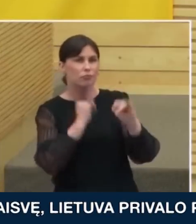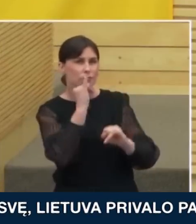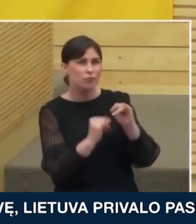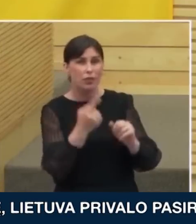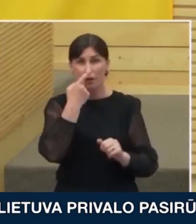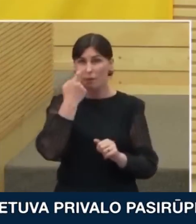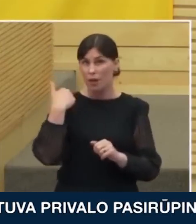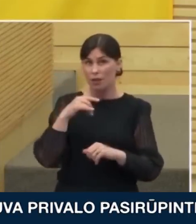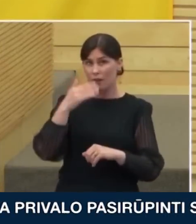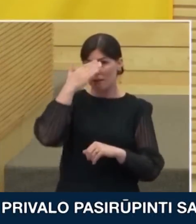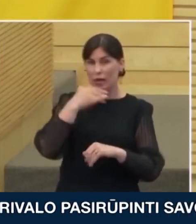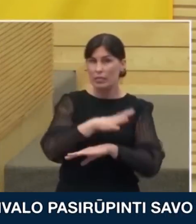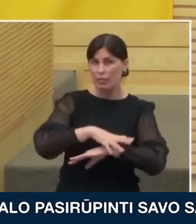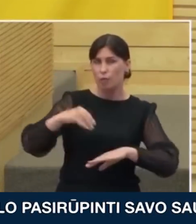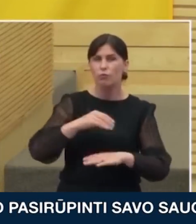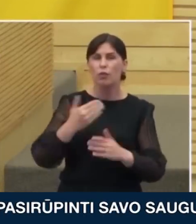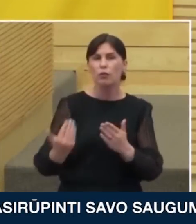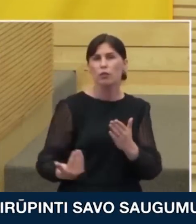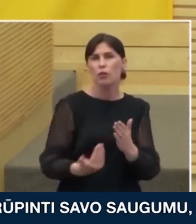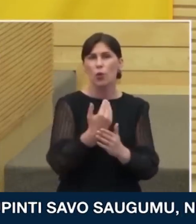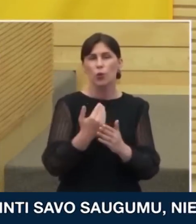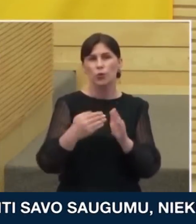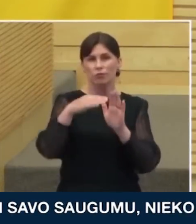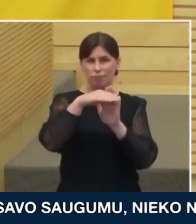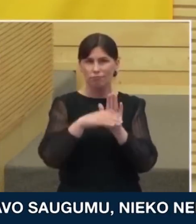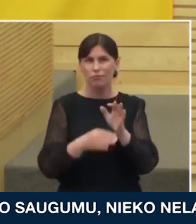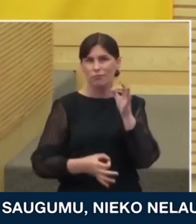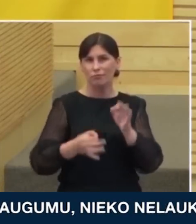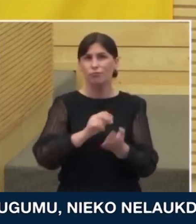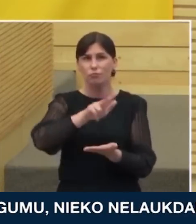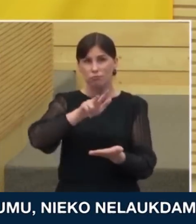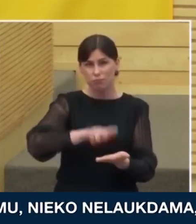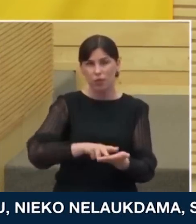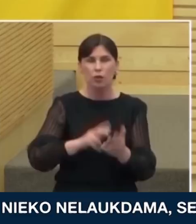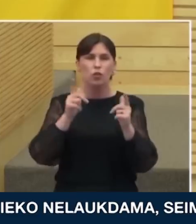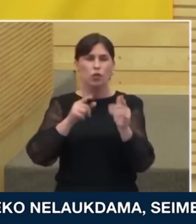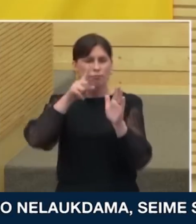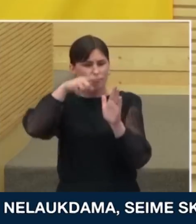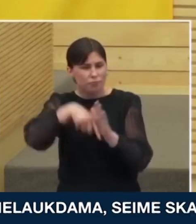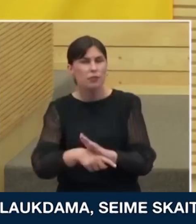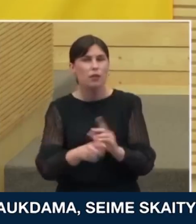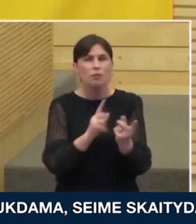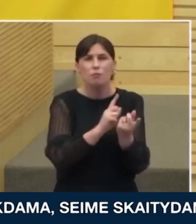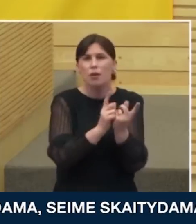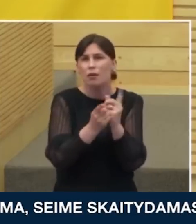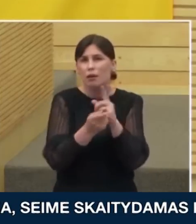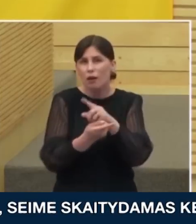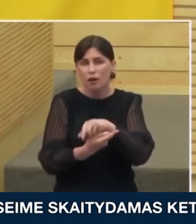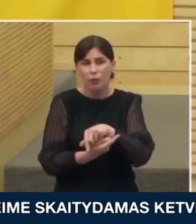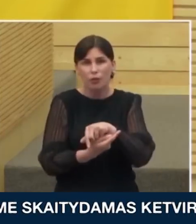vasarą priėmus sveikatos priežiūrą reglamentuojančius teisės aktus, esminių permainų pažadai liko pakibę